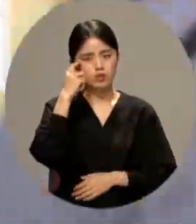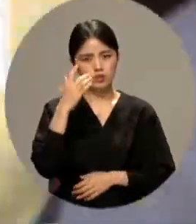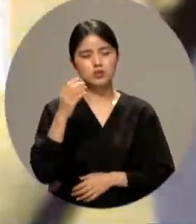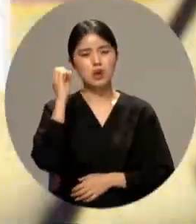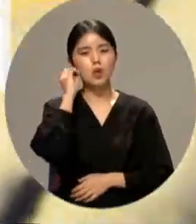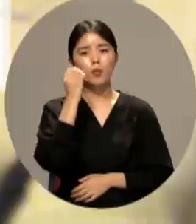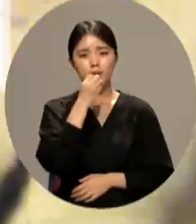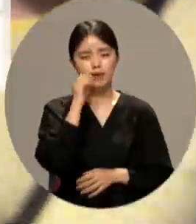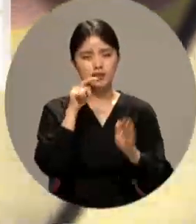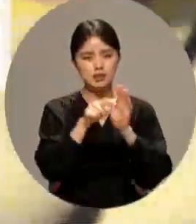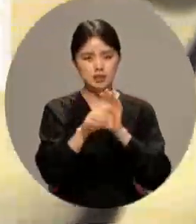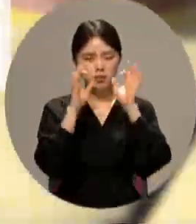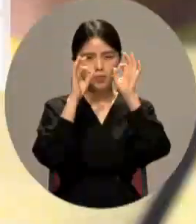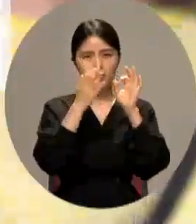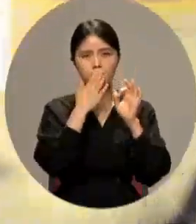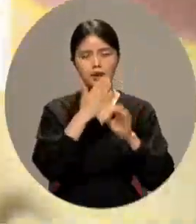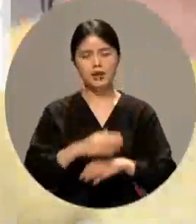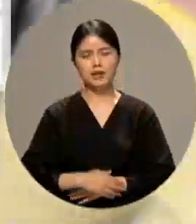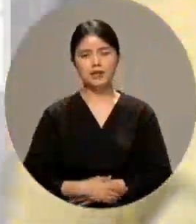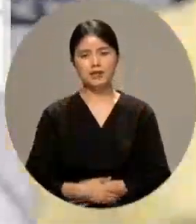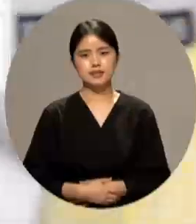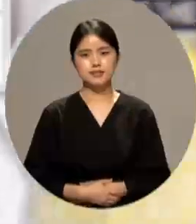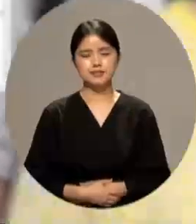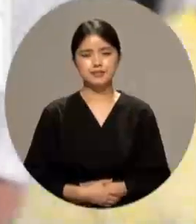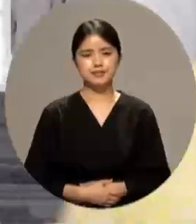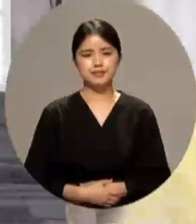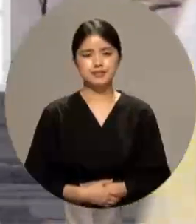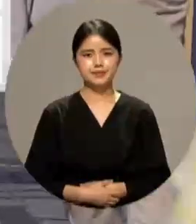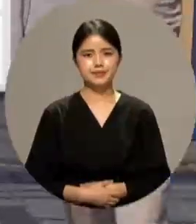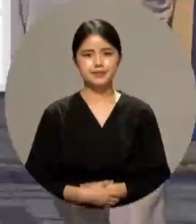홈페이지를 참조하면 됩니다 mbc 뉴스 2종 입니다